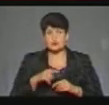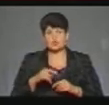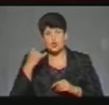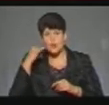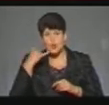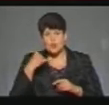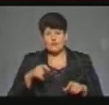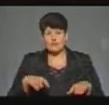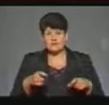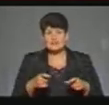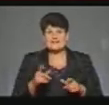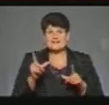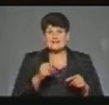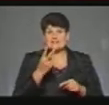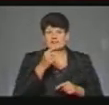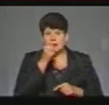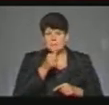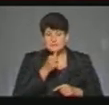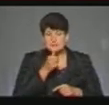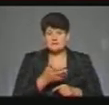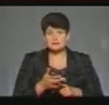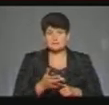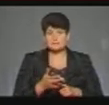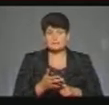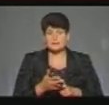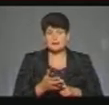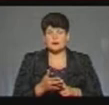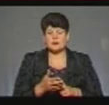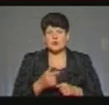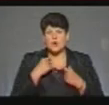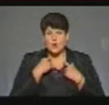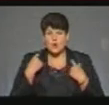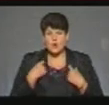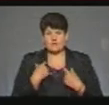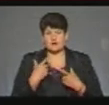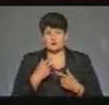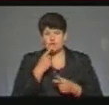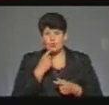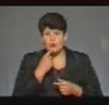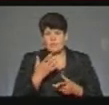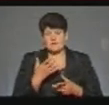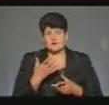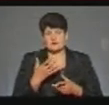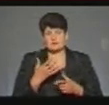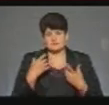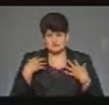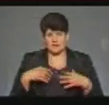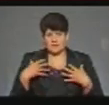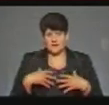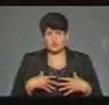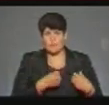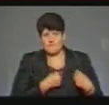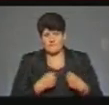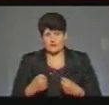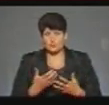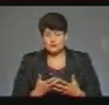і їхали 2 місяці. Каже, корова тут рамена собі до корови понатирала ярмом, бо ну не призначена якби корова для того, щоб воза тягати.